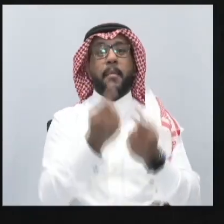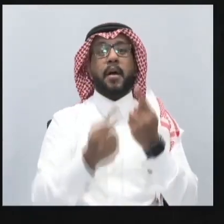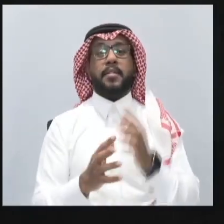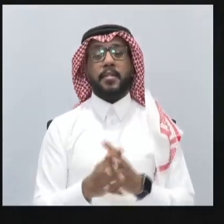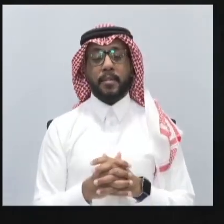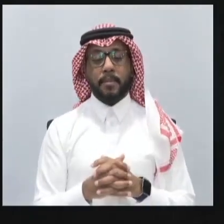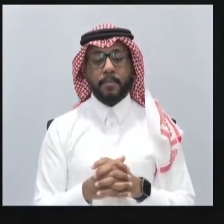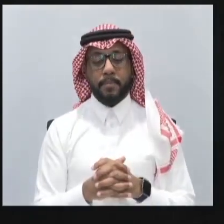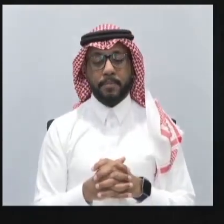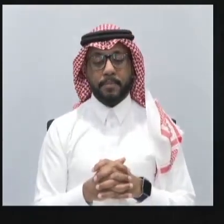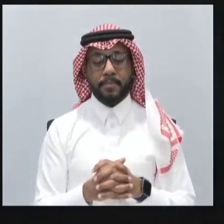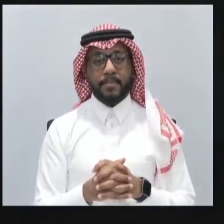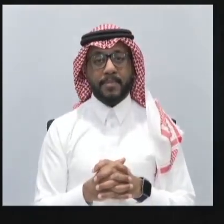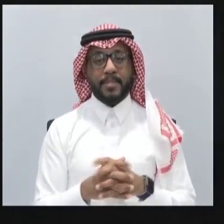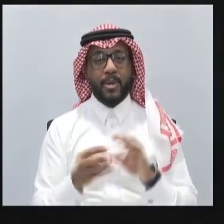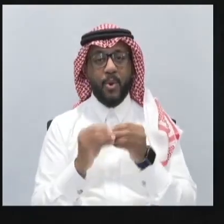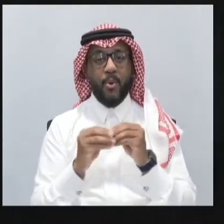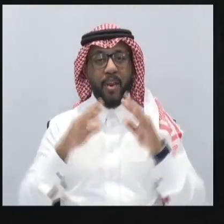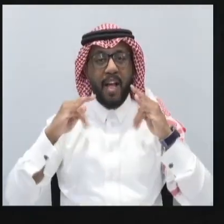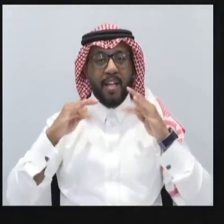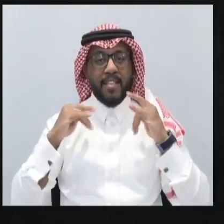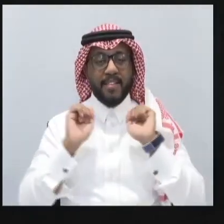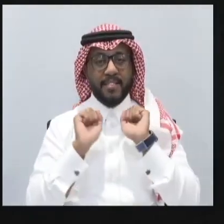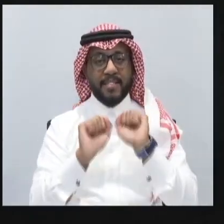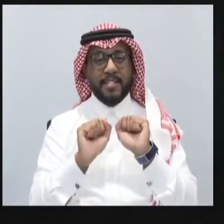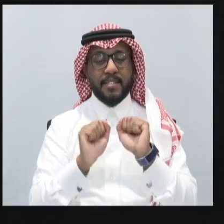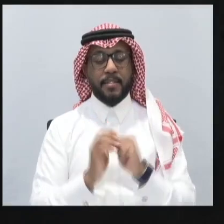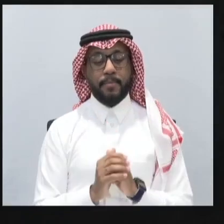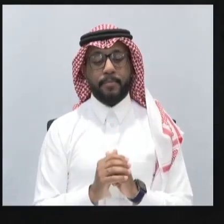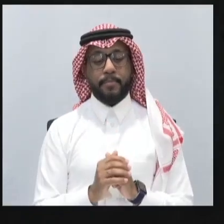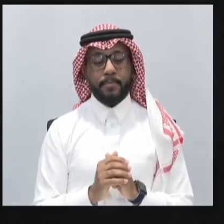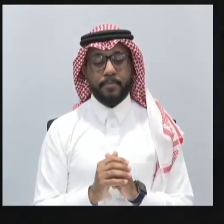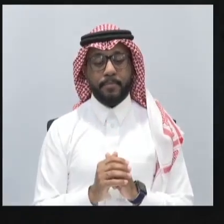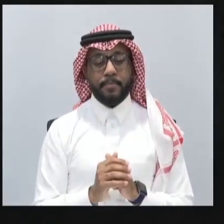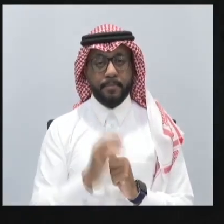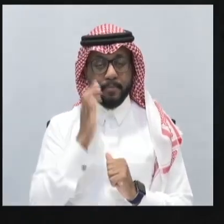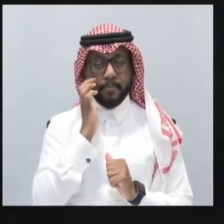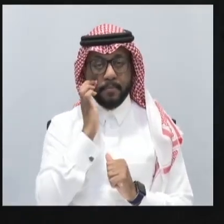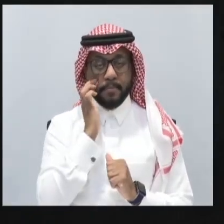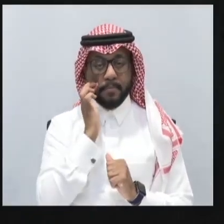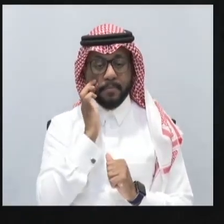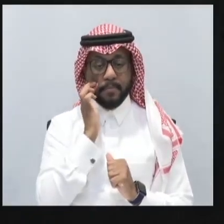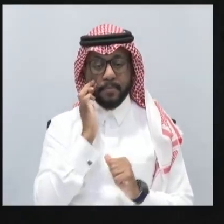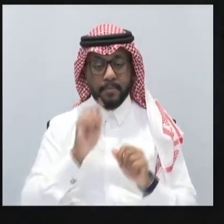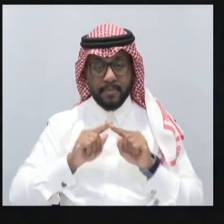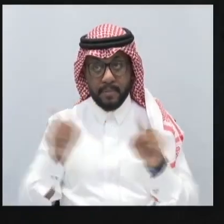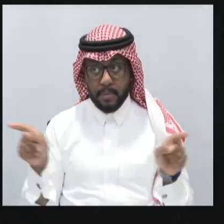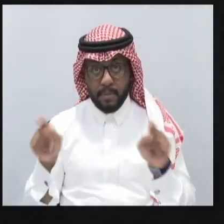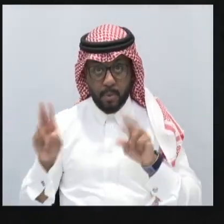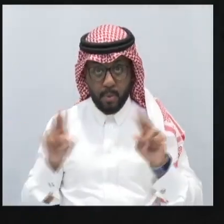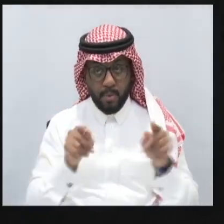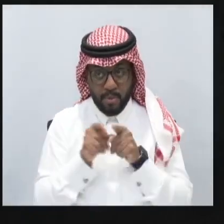النبات ف نحط له الشريط الاخضر لو لاحظنا في الشريطين طول بعض ولا